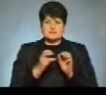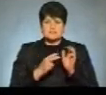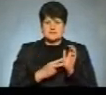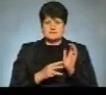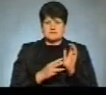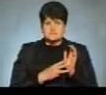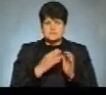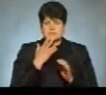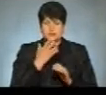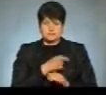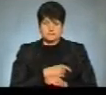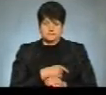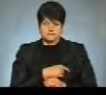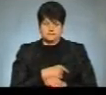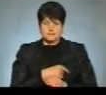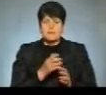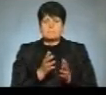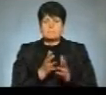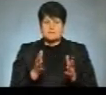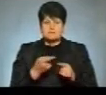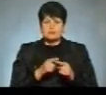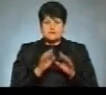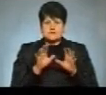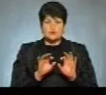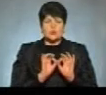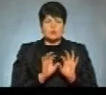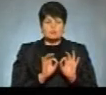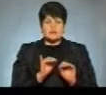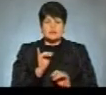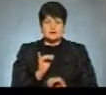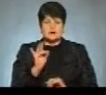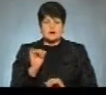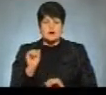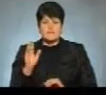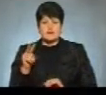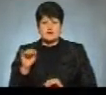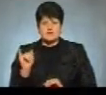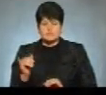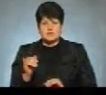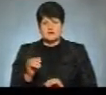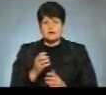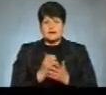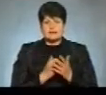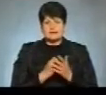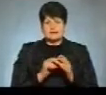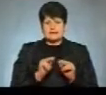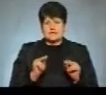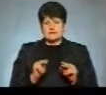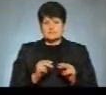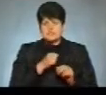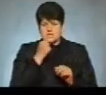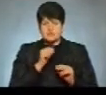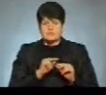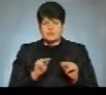278 народних обранців. Більше про цей закон нам розповість Ігор Равлів, кандидат філологічних наук, старший викладач